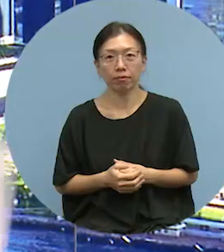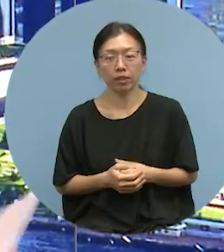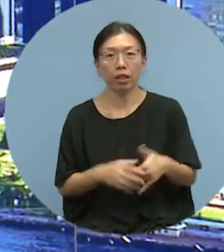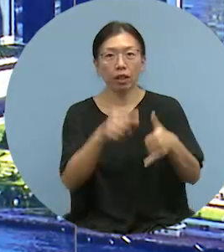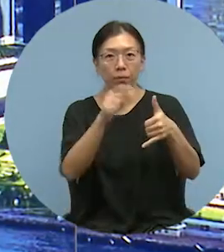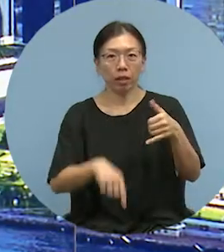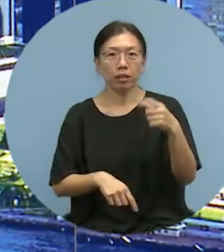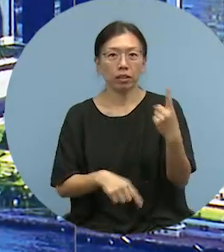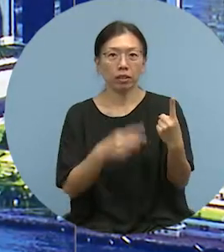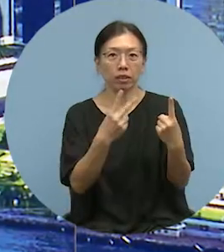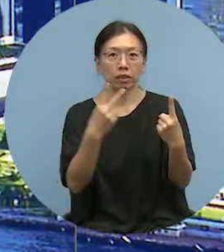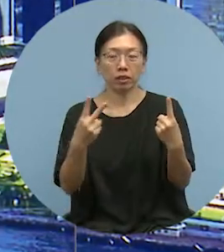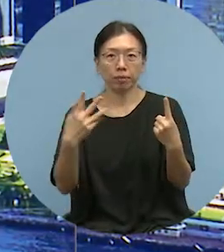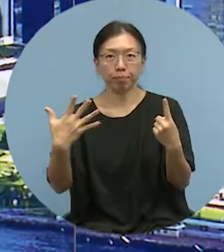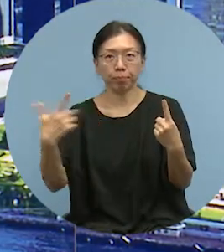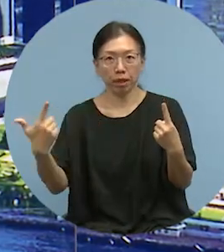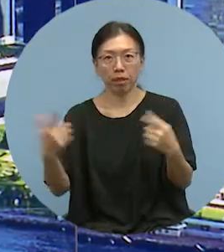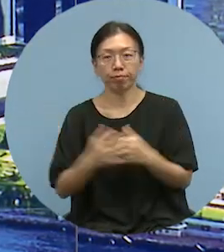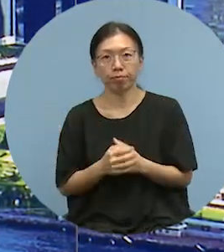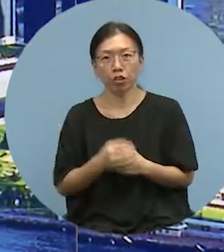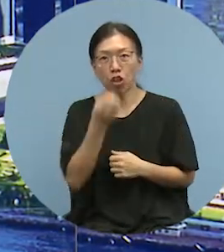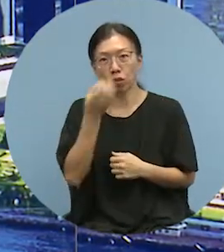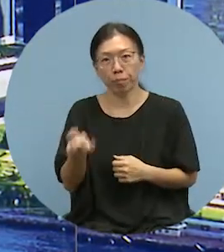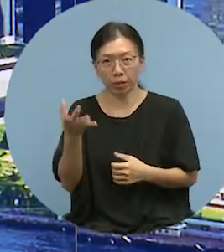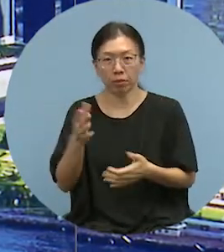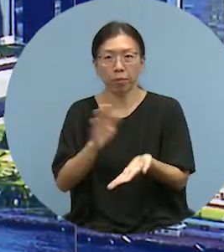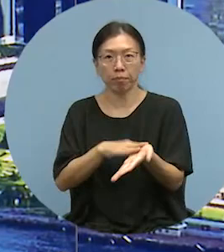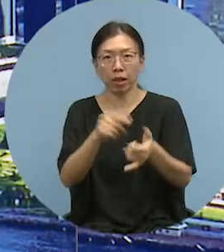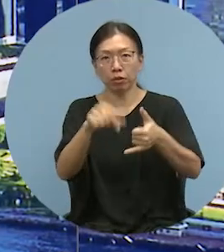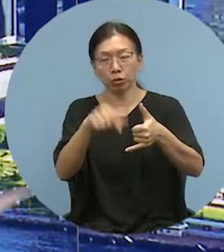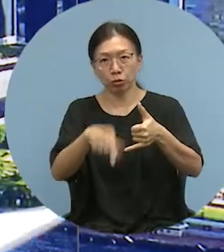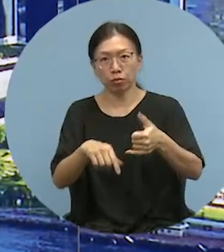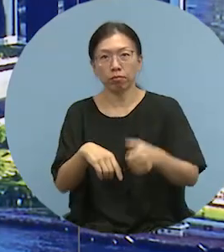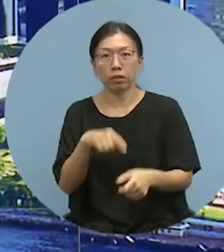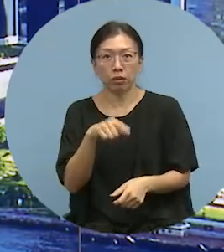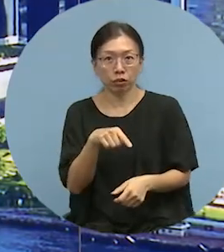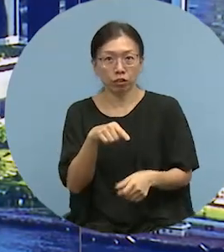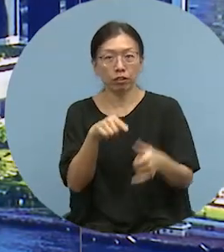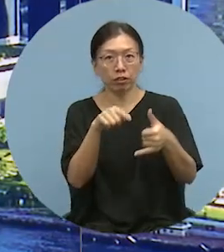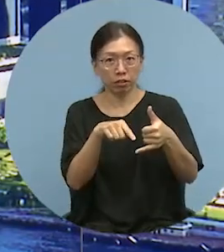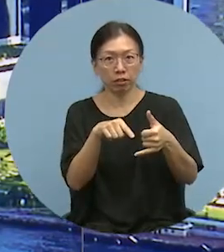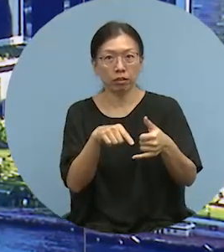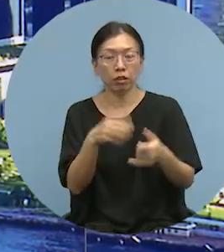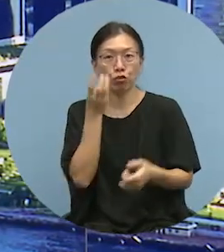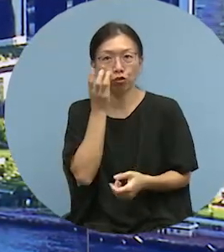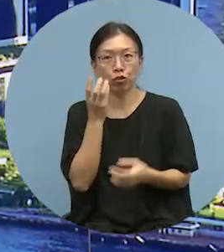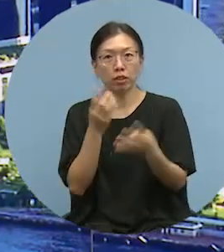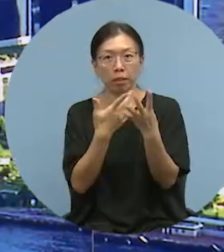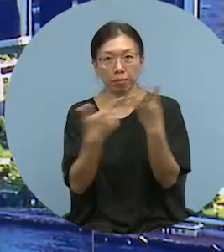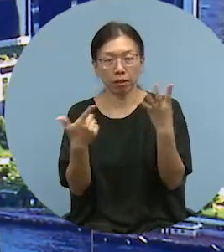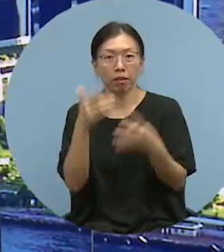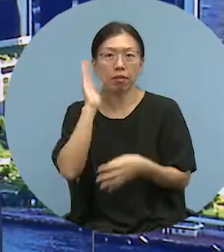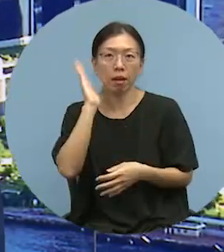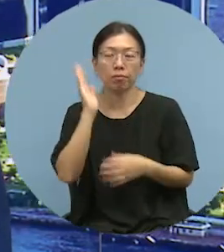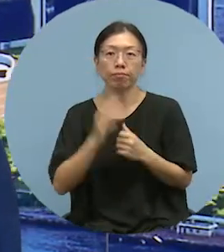過係12258咧，就係一個本地個案啦。咁佢係一個48歲嘅男士啦，就